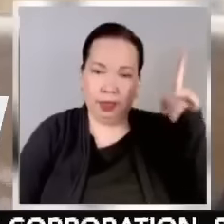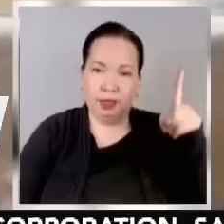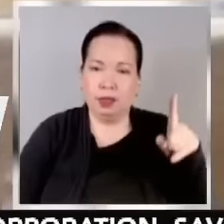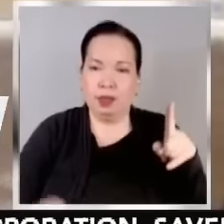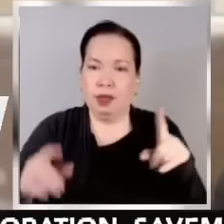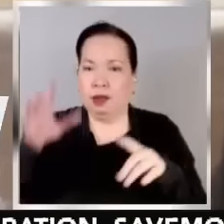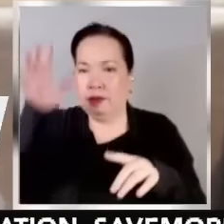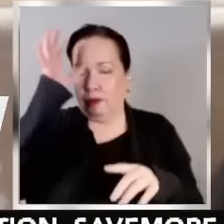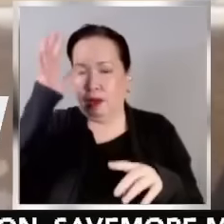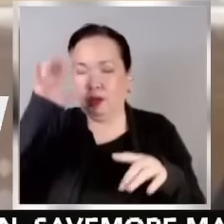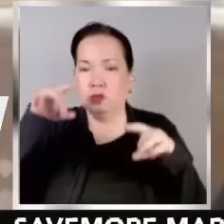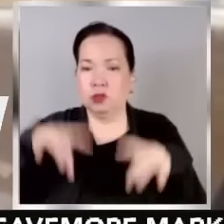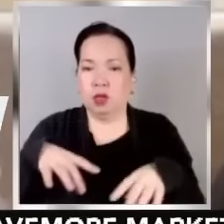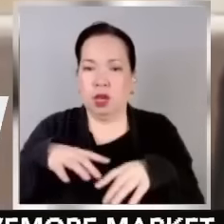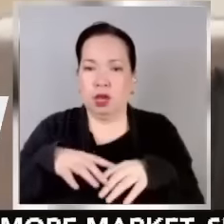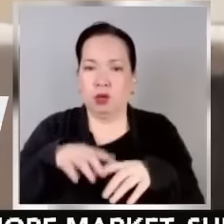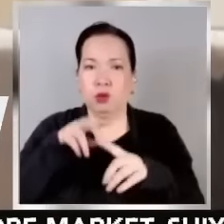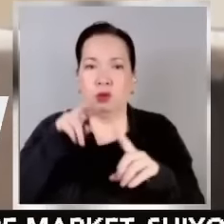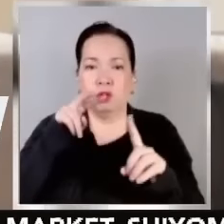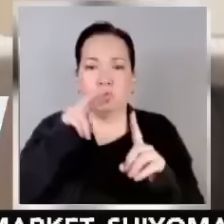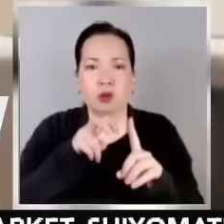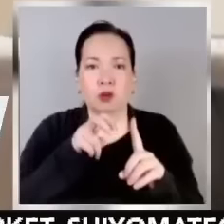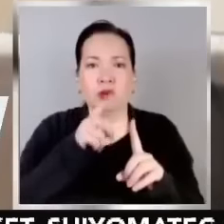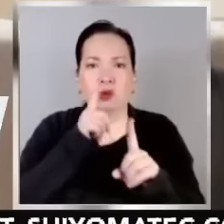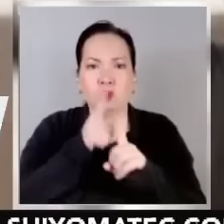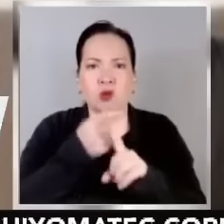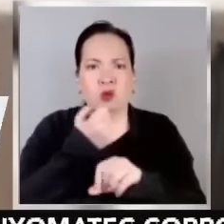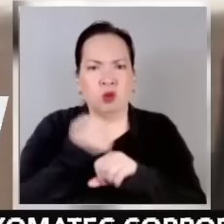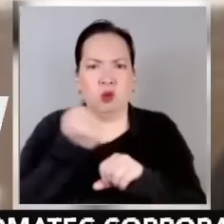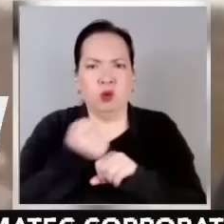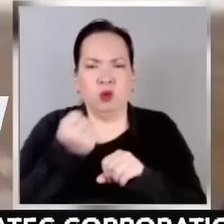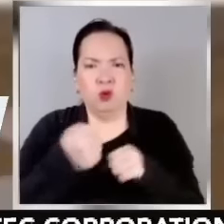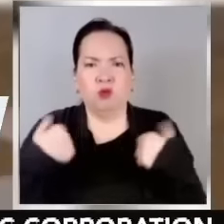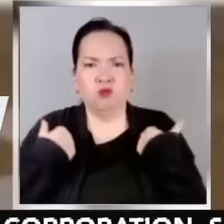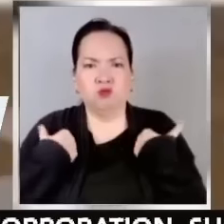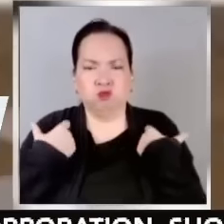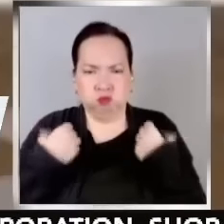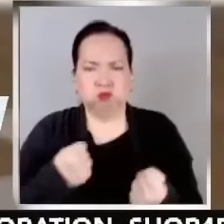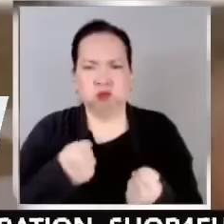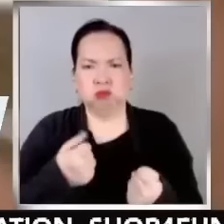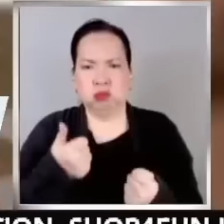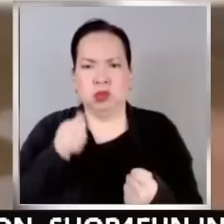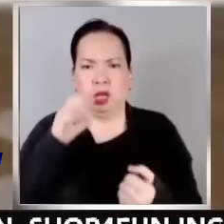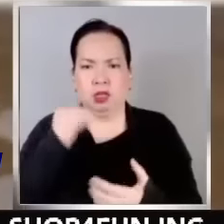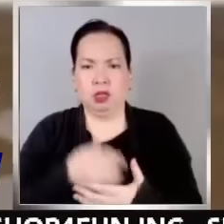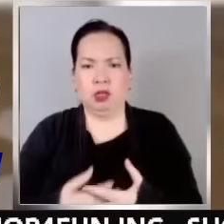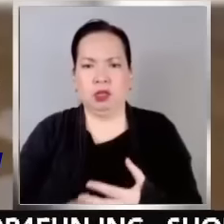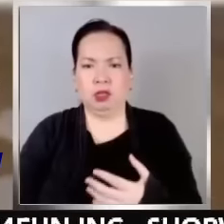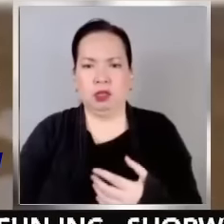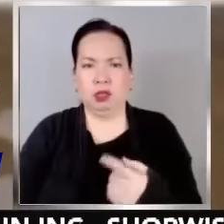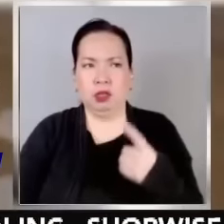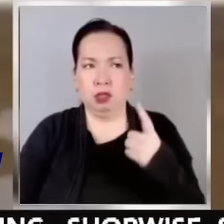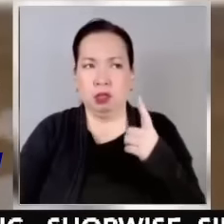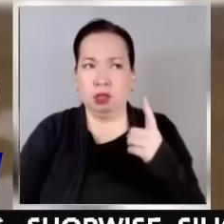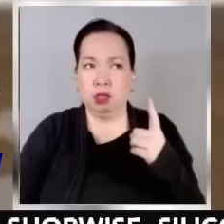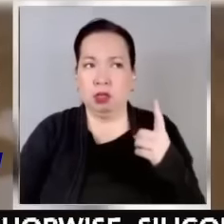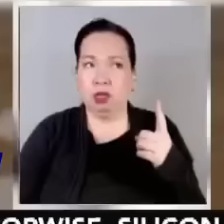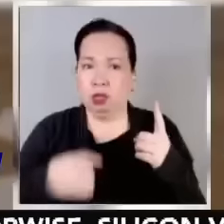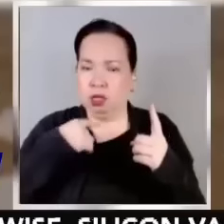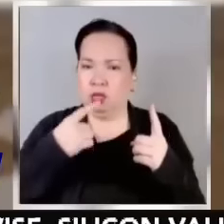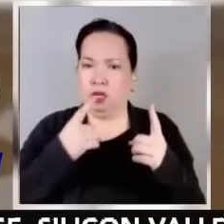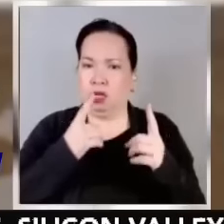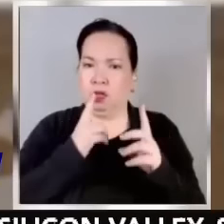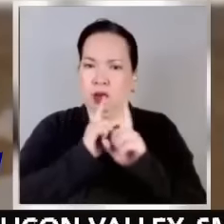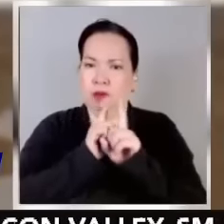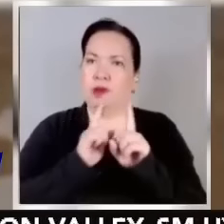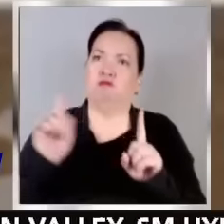na siyang saksi raw sa tibay ng katawan at pagkatao ng anak. Pag mas akit ka na, matapang ka na pa. Wala nang